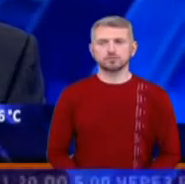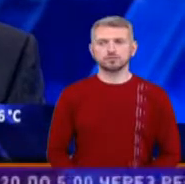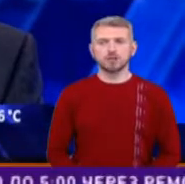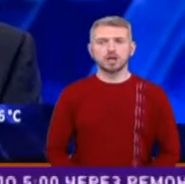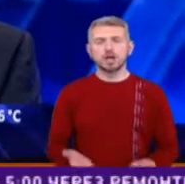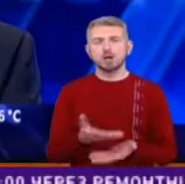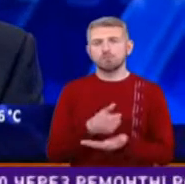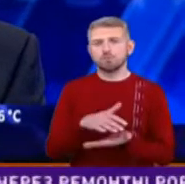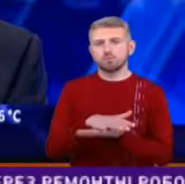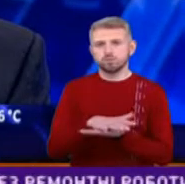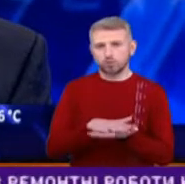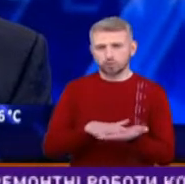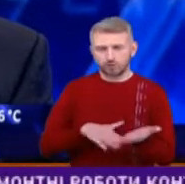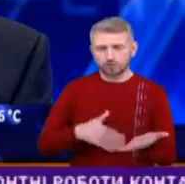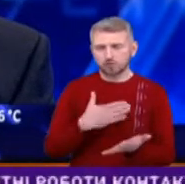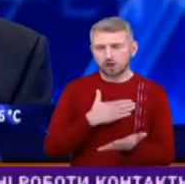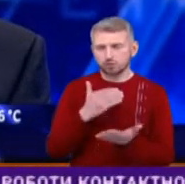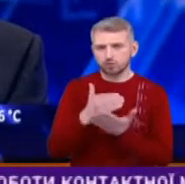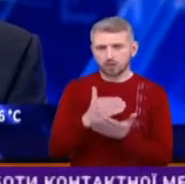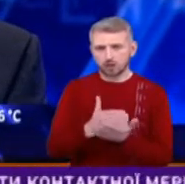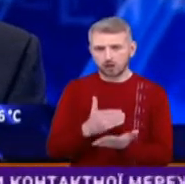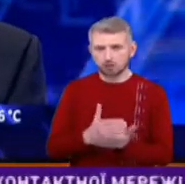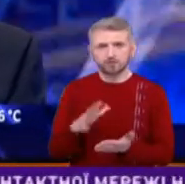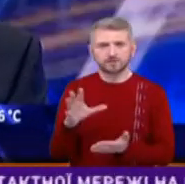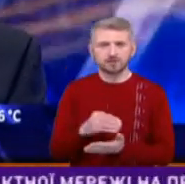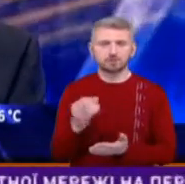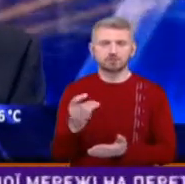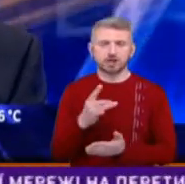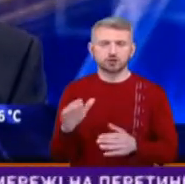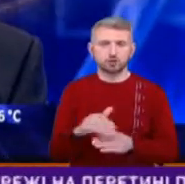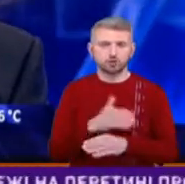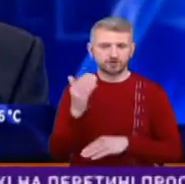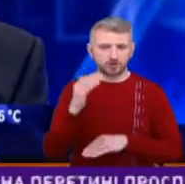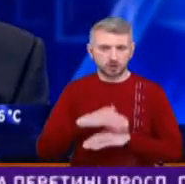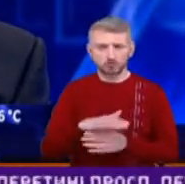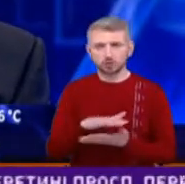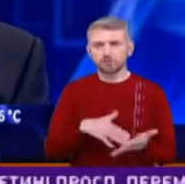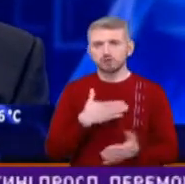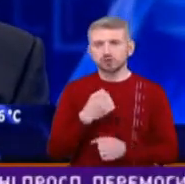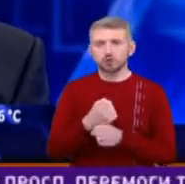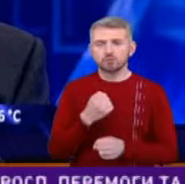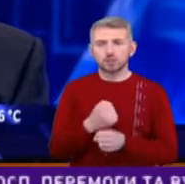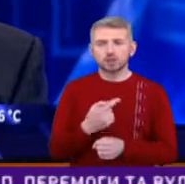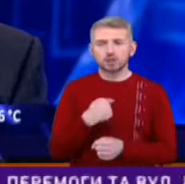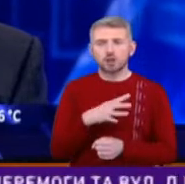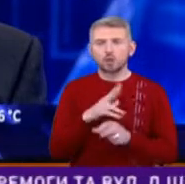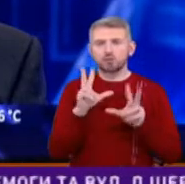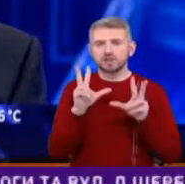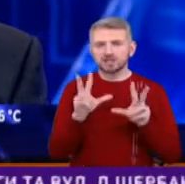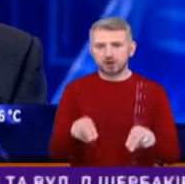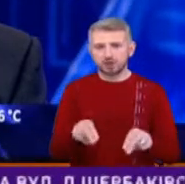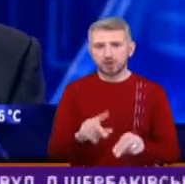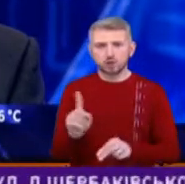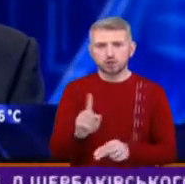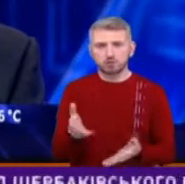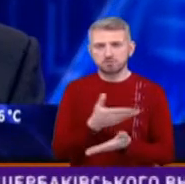А ми повертаємося в студію. Всім ще раз добрий вечір. Ми продовжуємо нашу роботу. І я обіцяв, власне, що